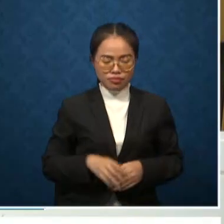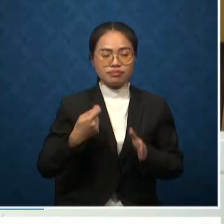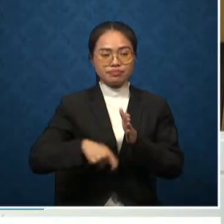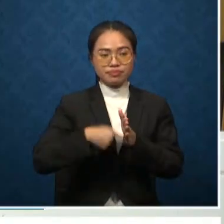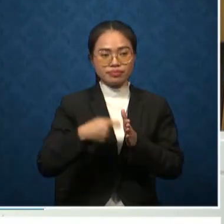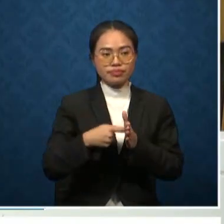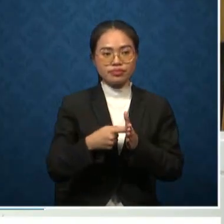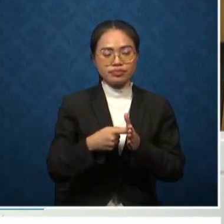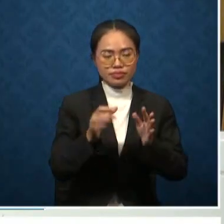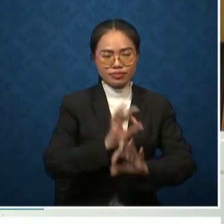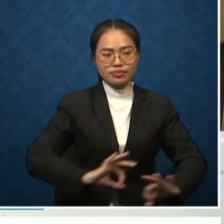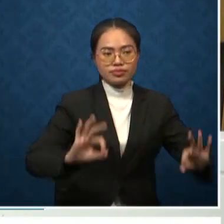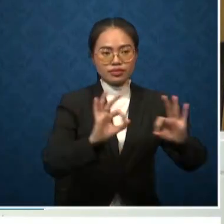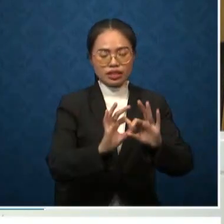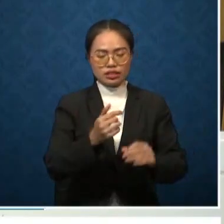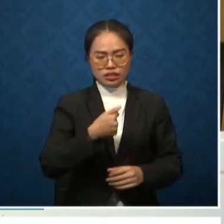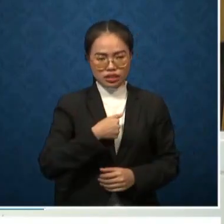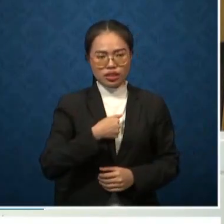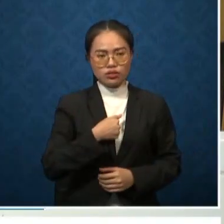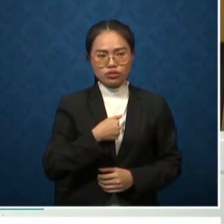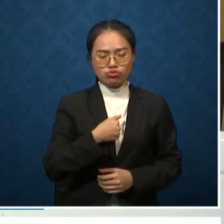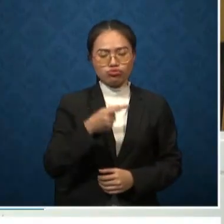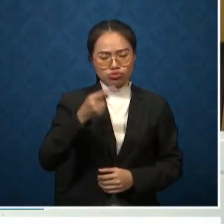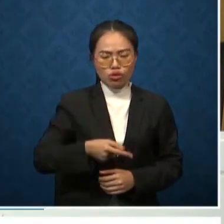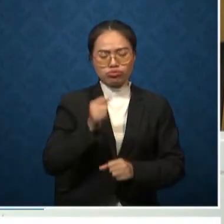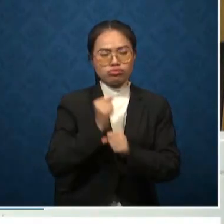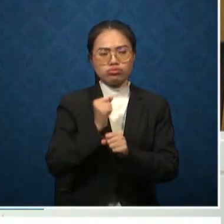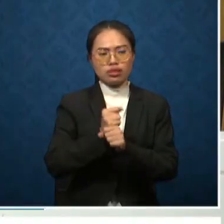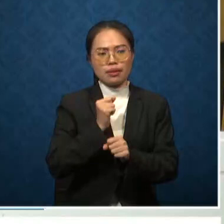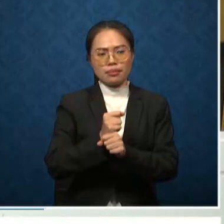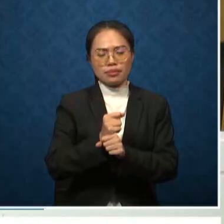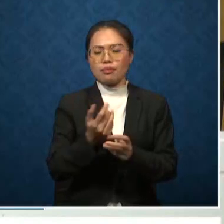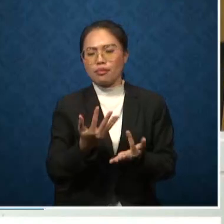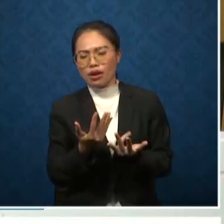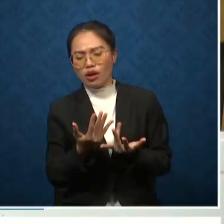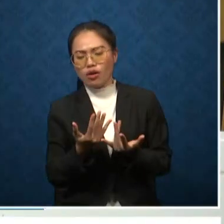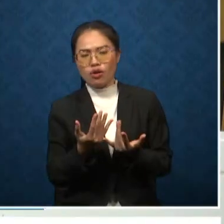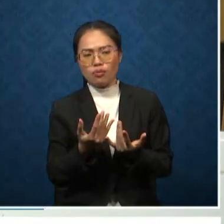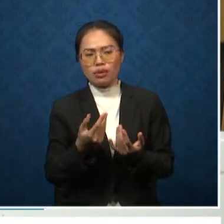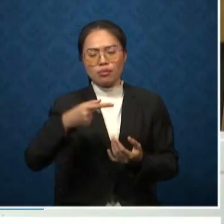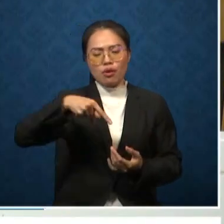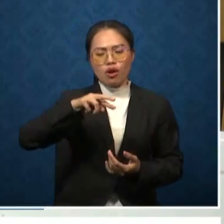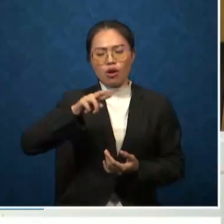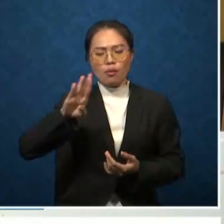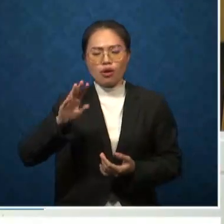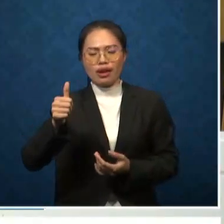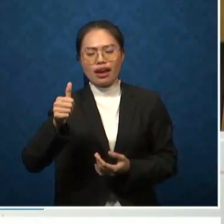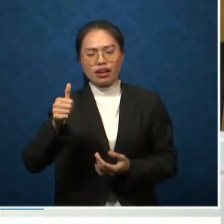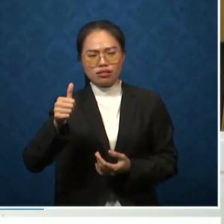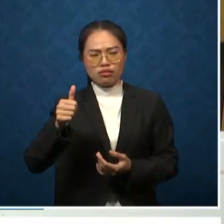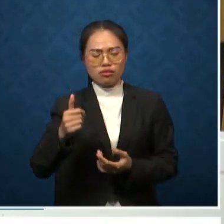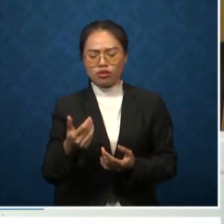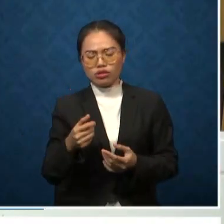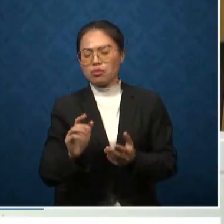ที่เรียกว่าเราไม่สามารถที่จะรอออกมาเป็นพระราชบัญญัติได้นะครับเนื่องจากสถานการณ์ในขณะนั้นนะ